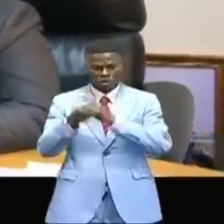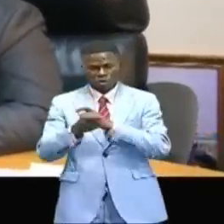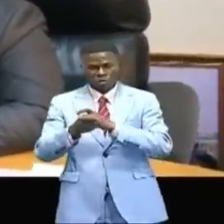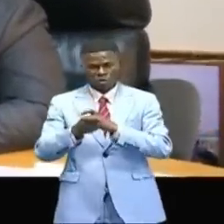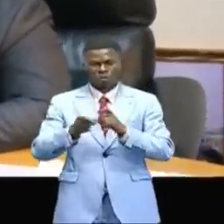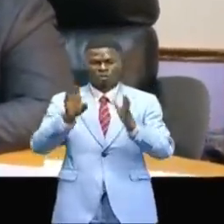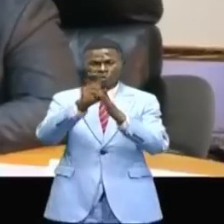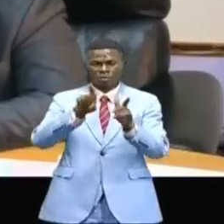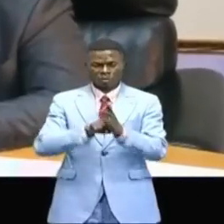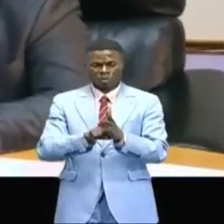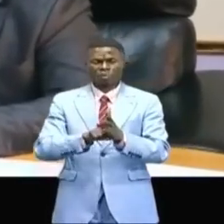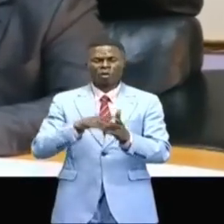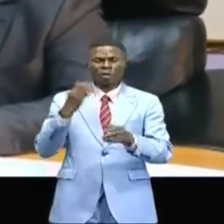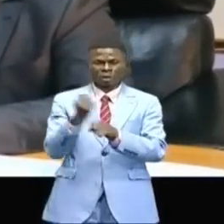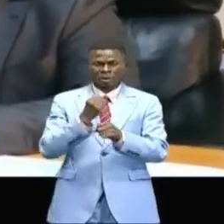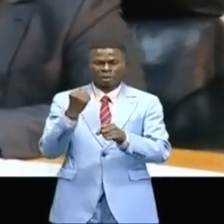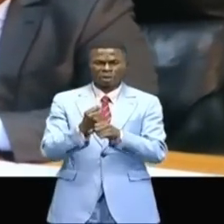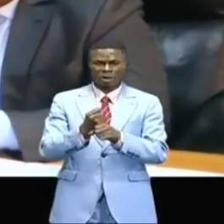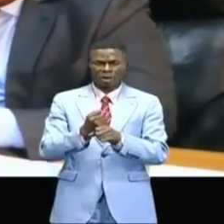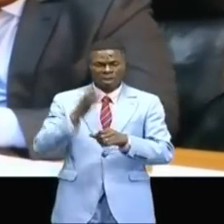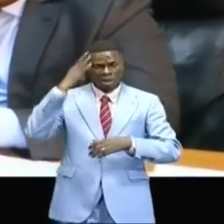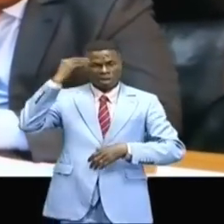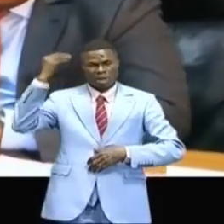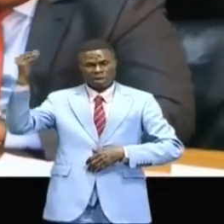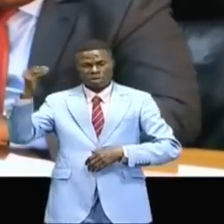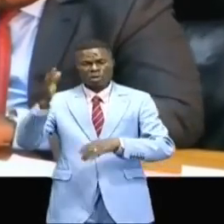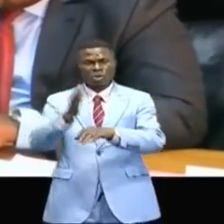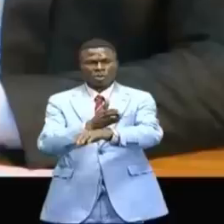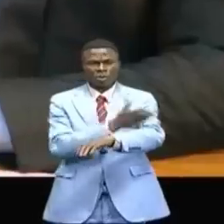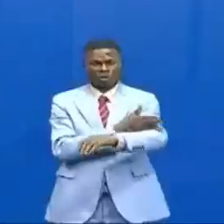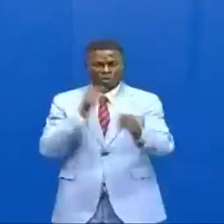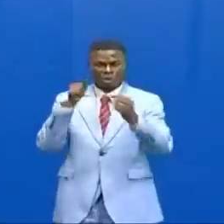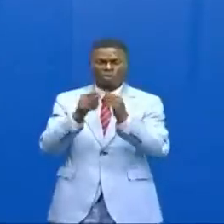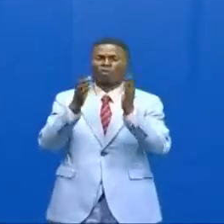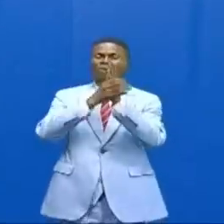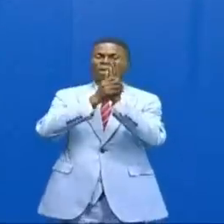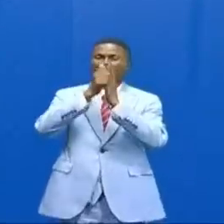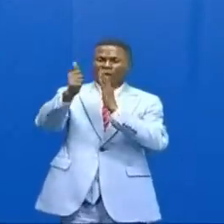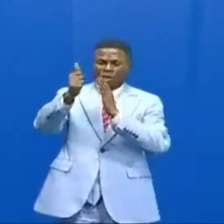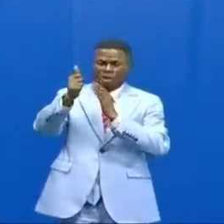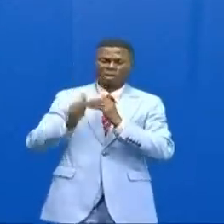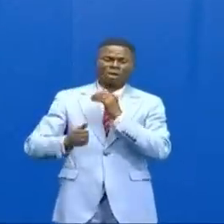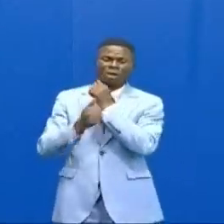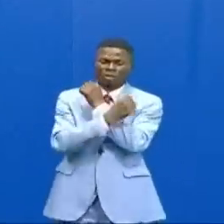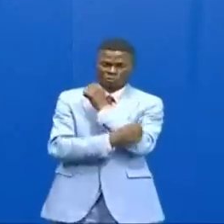du climat des affaires qui donne l'espoir de l'évolution vers la qualification du pays.